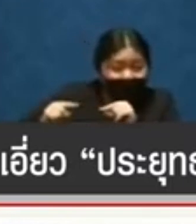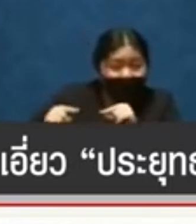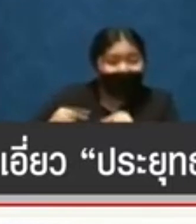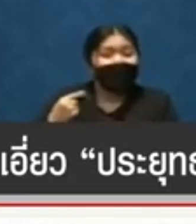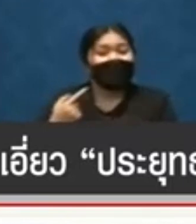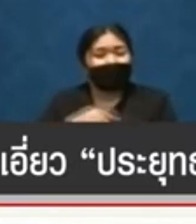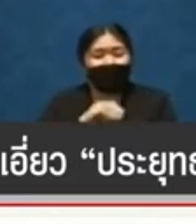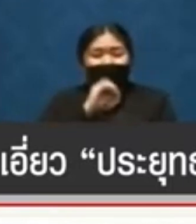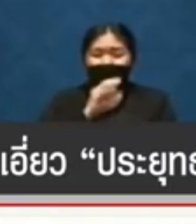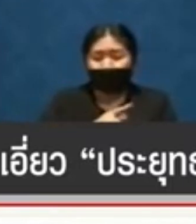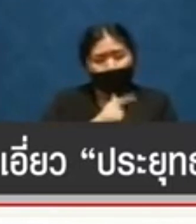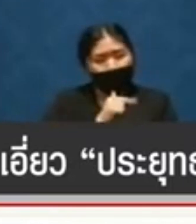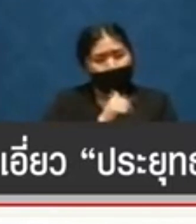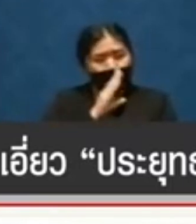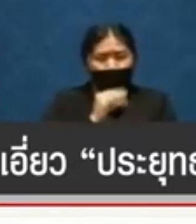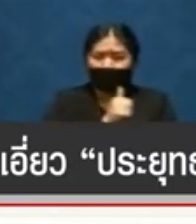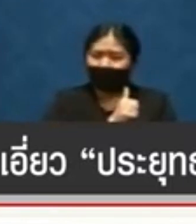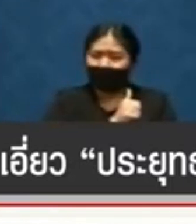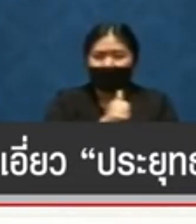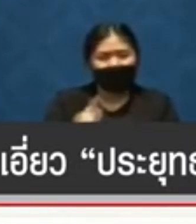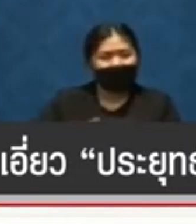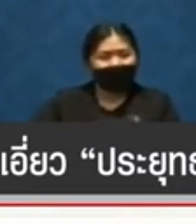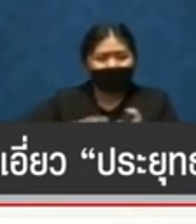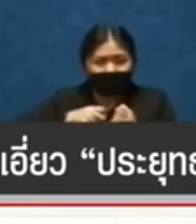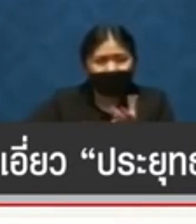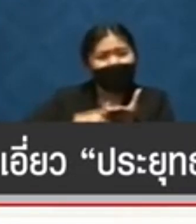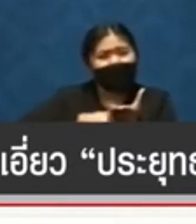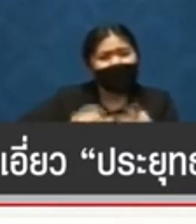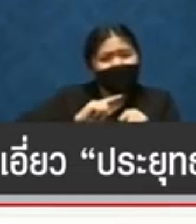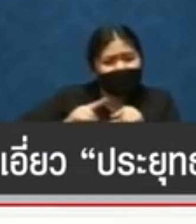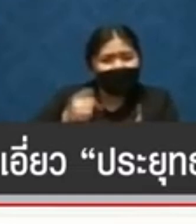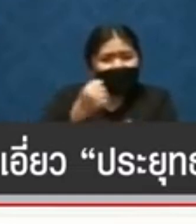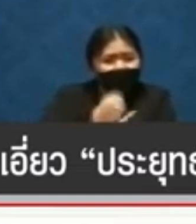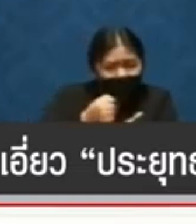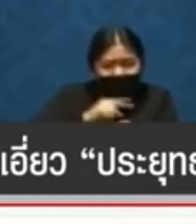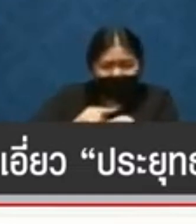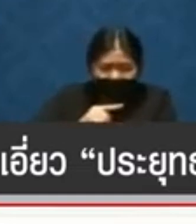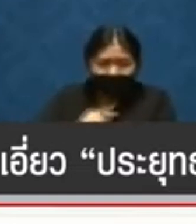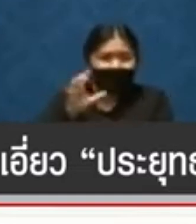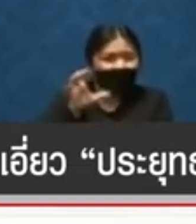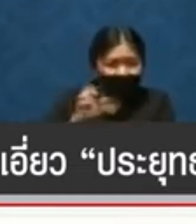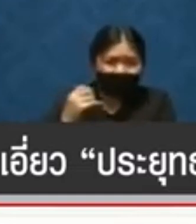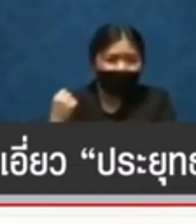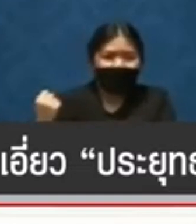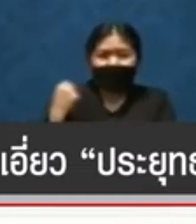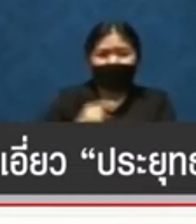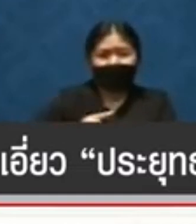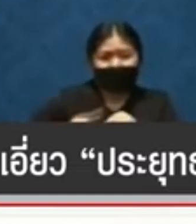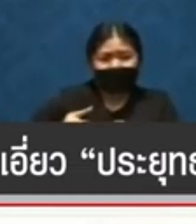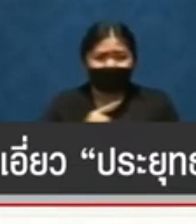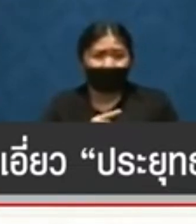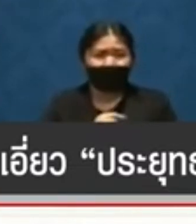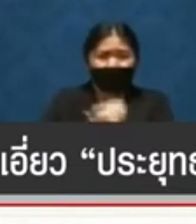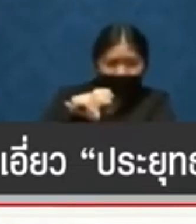พลเอกประยุทธ์อยู่เบื้องหลังฟอกเงินค้ายาร่วมกับทุนมินรัฐนักธุรกิจชาวเมียนมาร์พลเอกประยุทธ์ไม่รู้